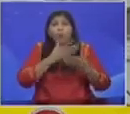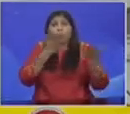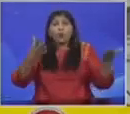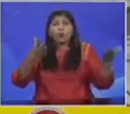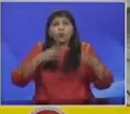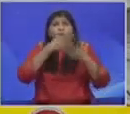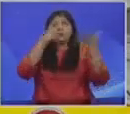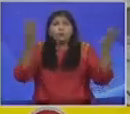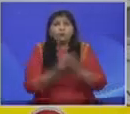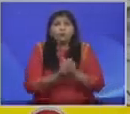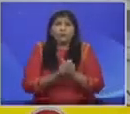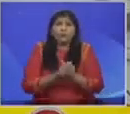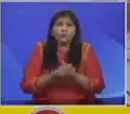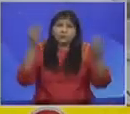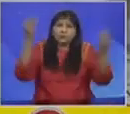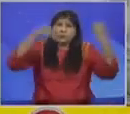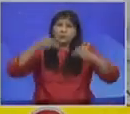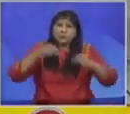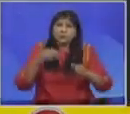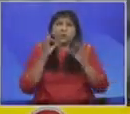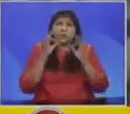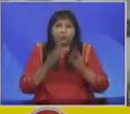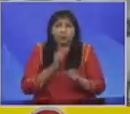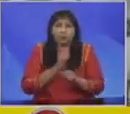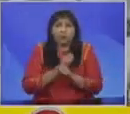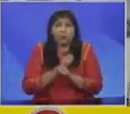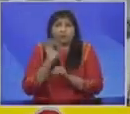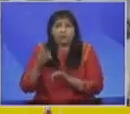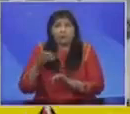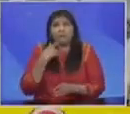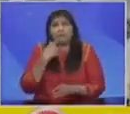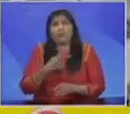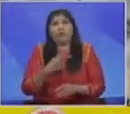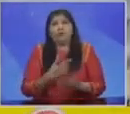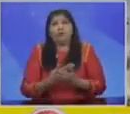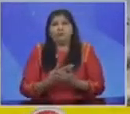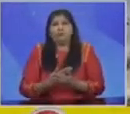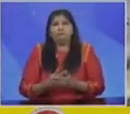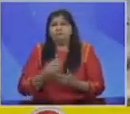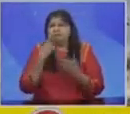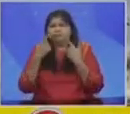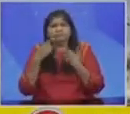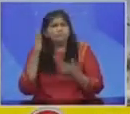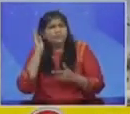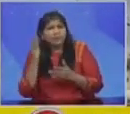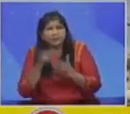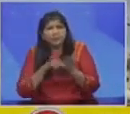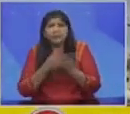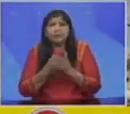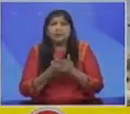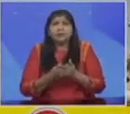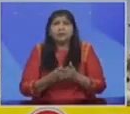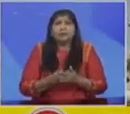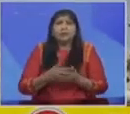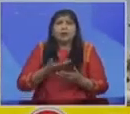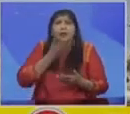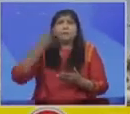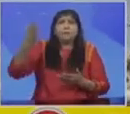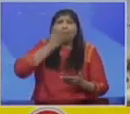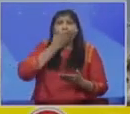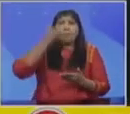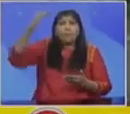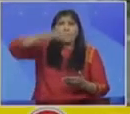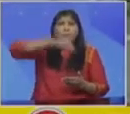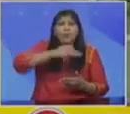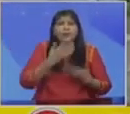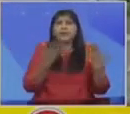लेकर असम के लोगों की सराहना के लिए कहा है। मैं ढूंढ रहा था कि हम वाटरफॉल्स को साधारण शब्दों में क्या